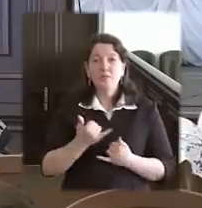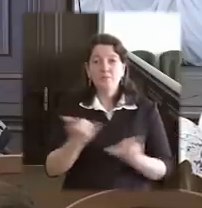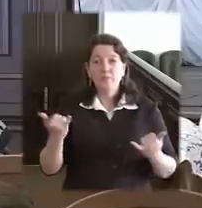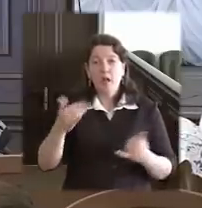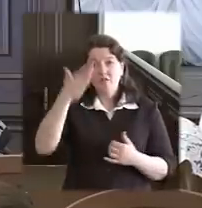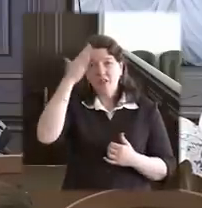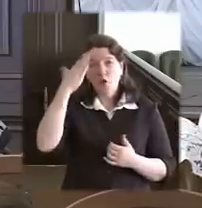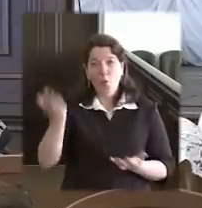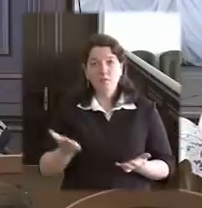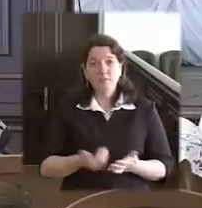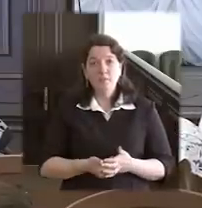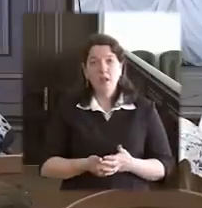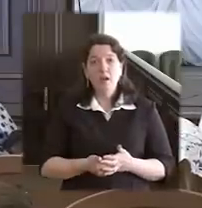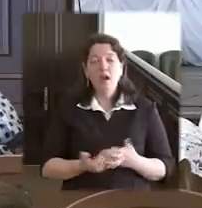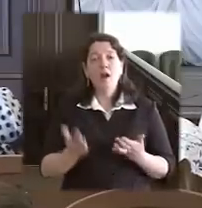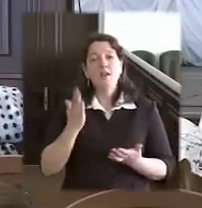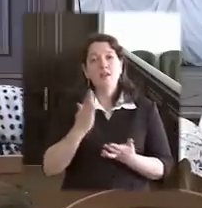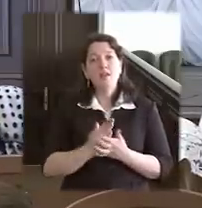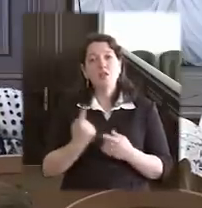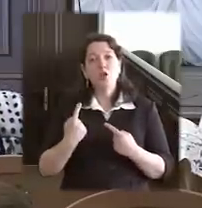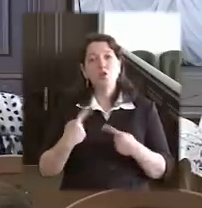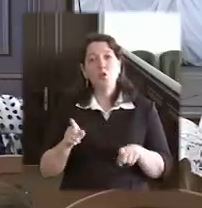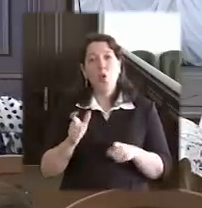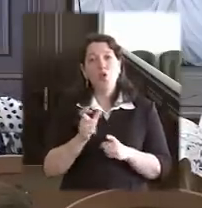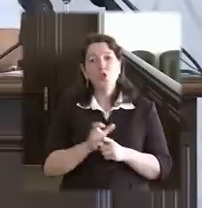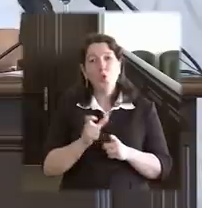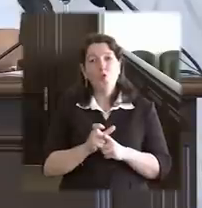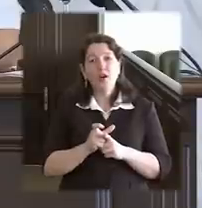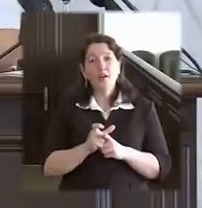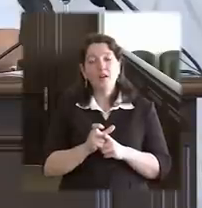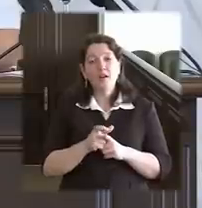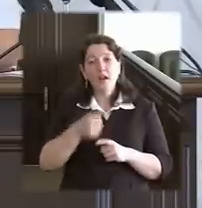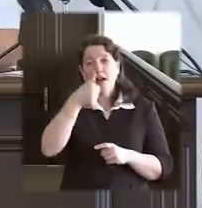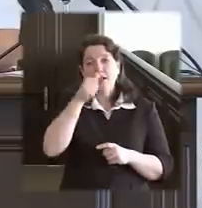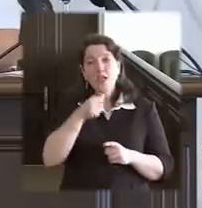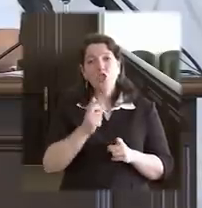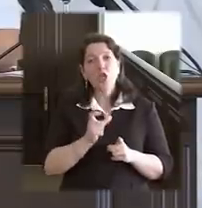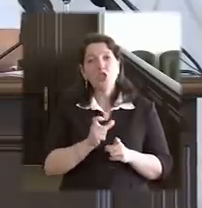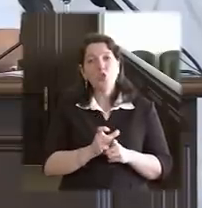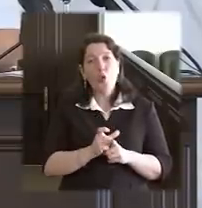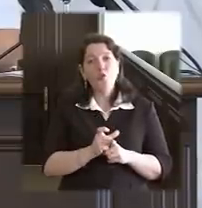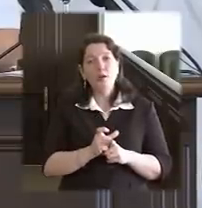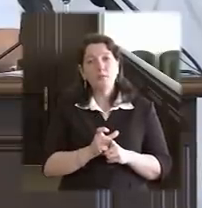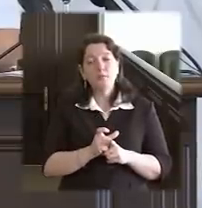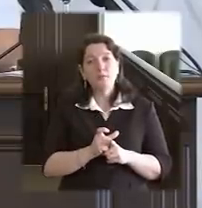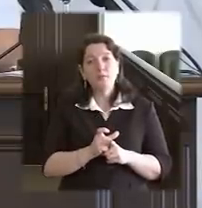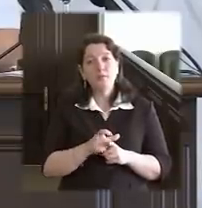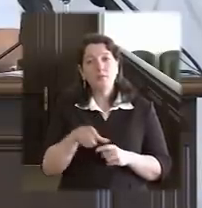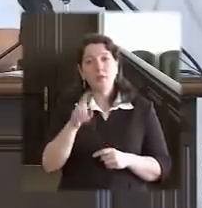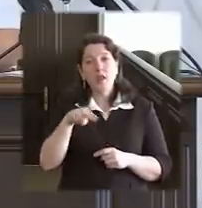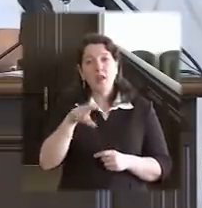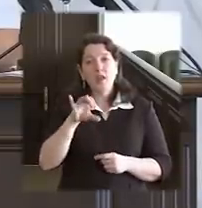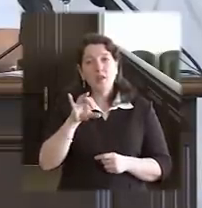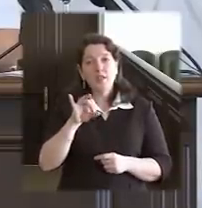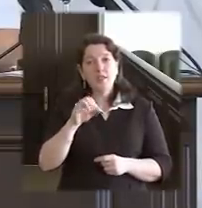даже к врагам. А есть и другое. Есть другое греческое слово, оно звучит